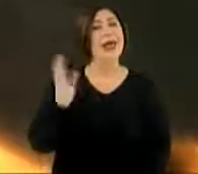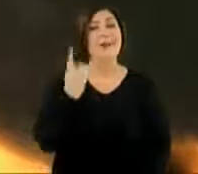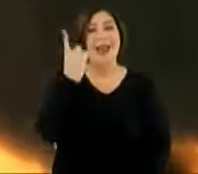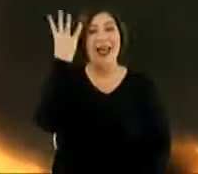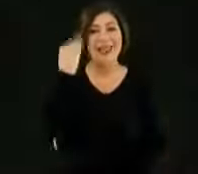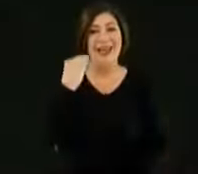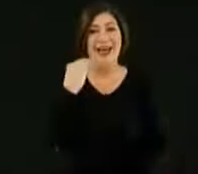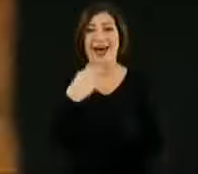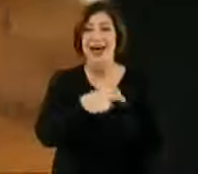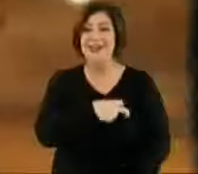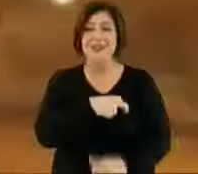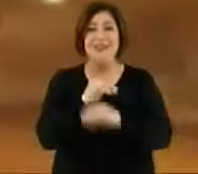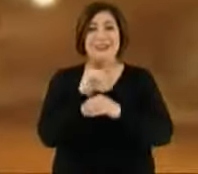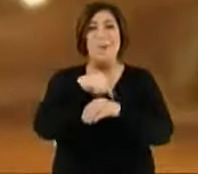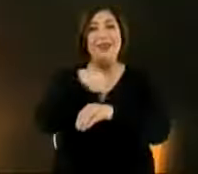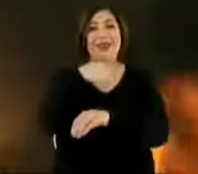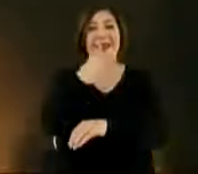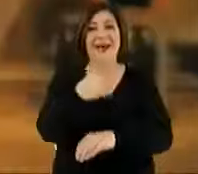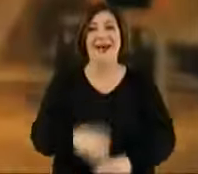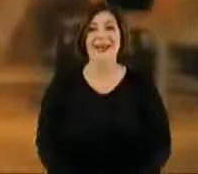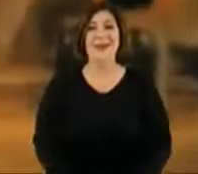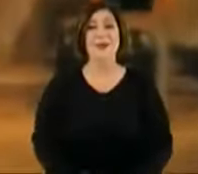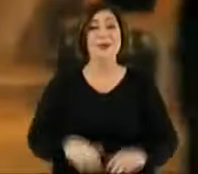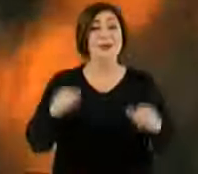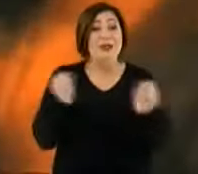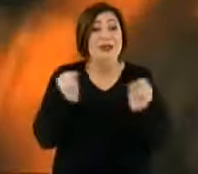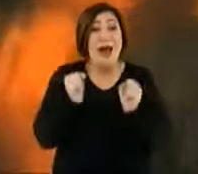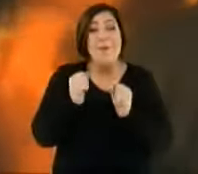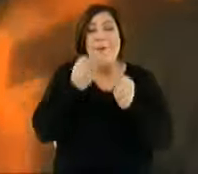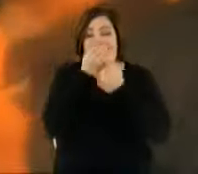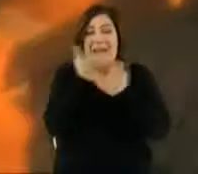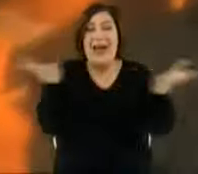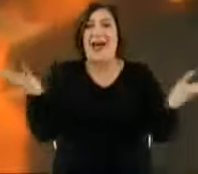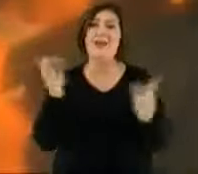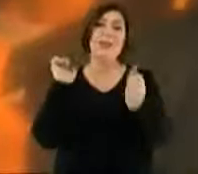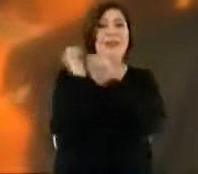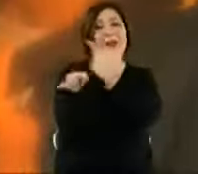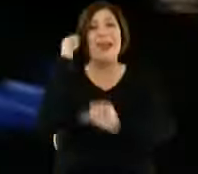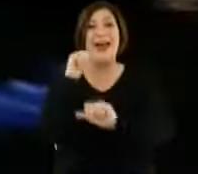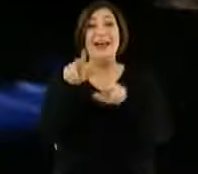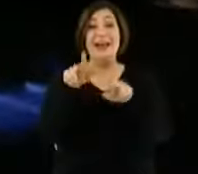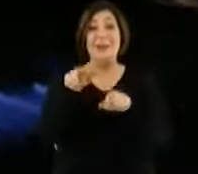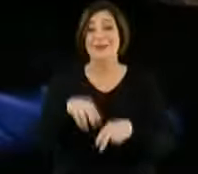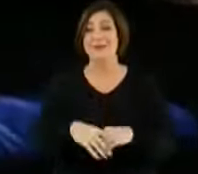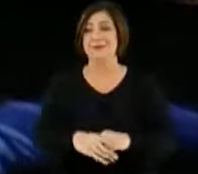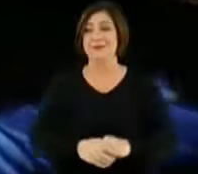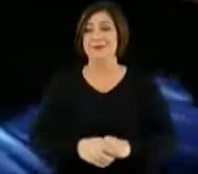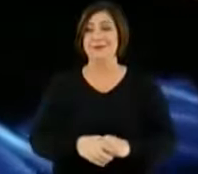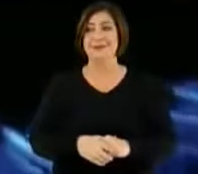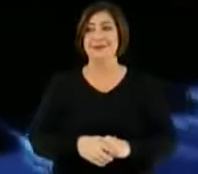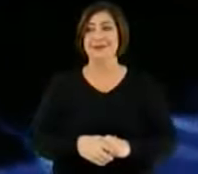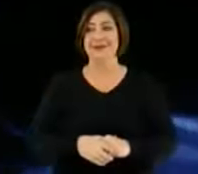Hele bir anla, aşkı zamanla, kışlar bahara döner gibi.